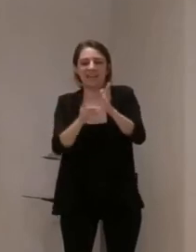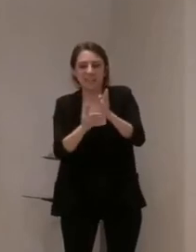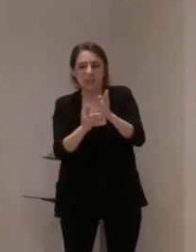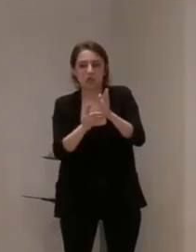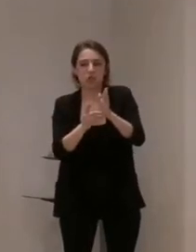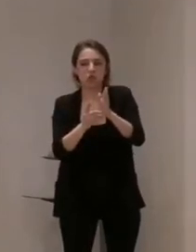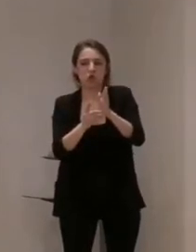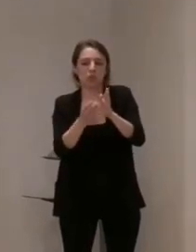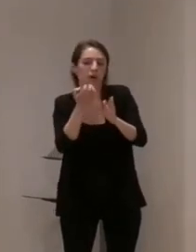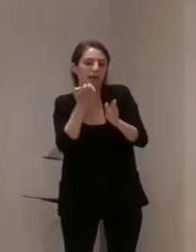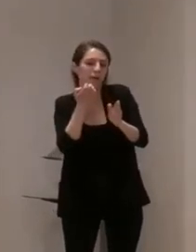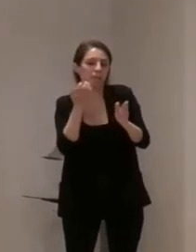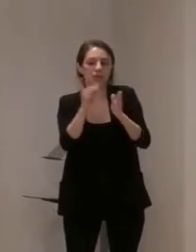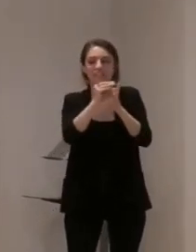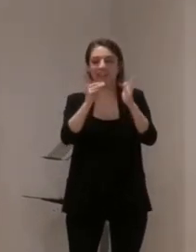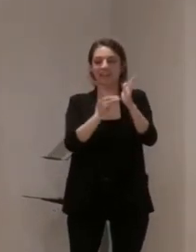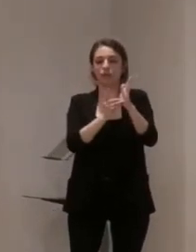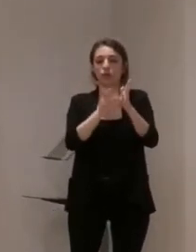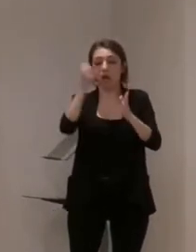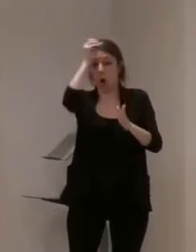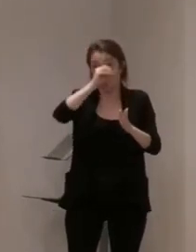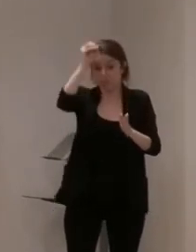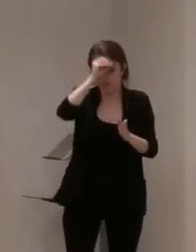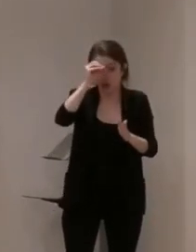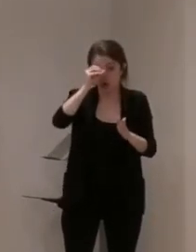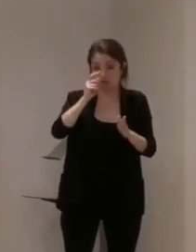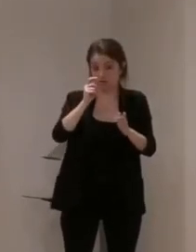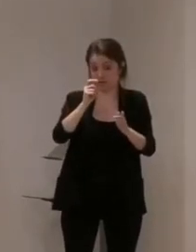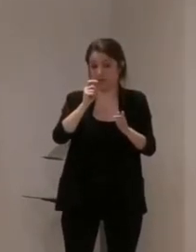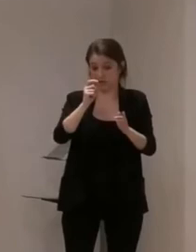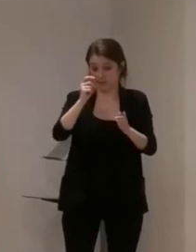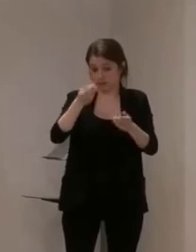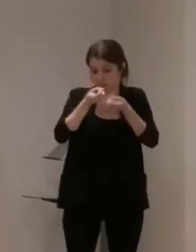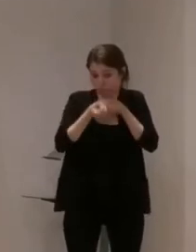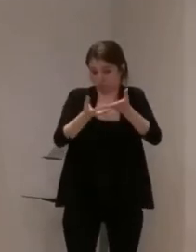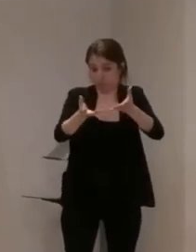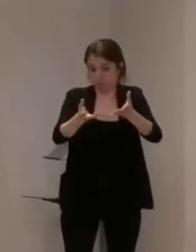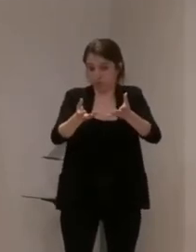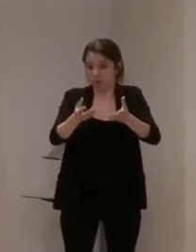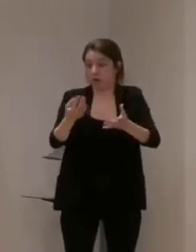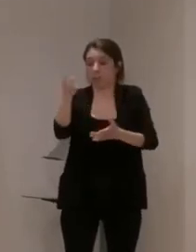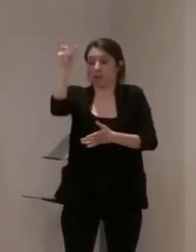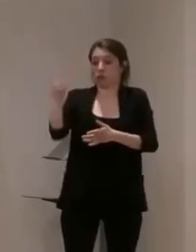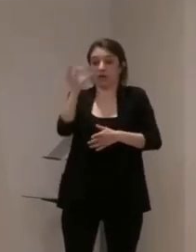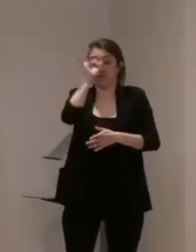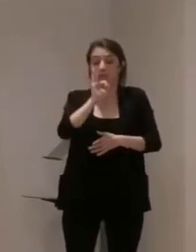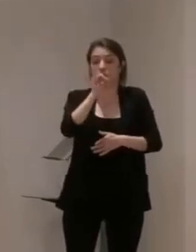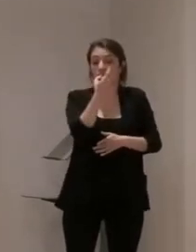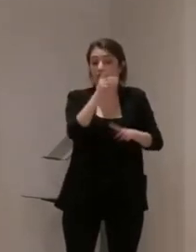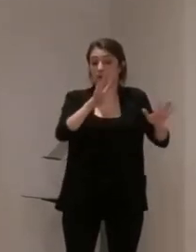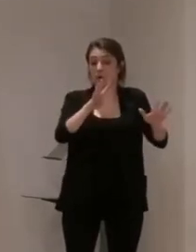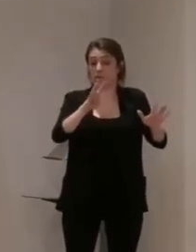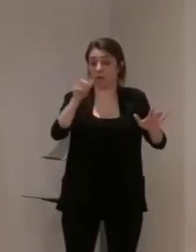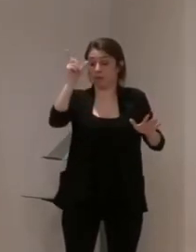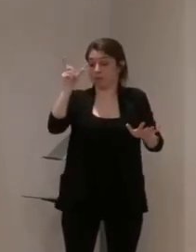sempre era el delicte d'opinió i el delicte de premsa durant tot el segle XIX. Directors dels diaris passaven periòdicament per